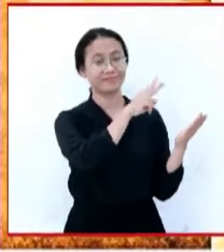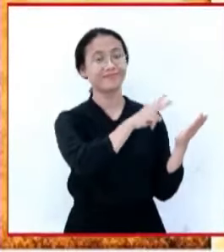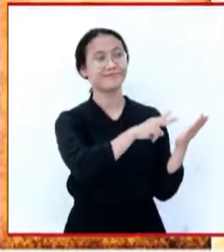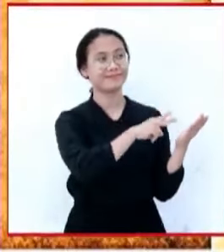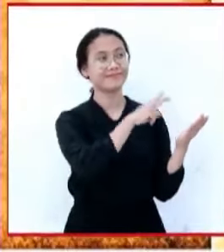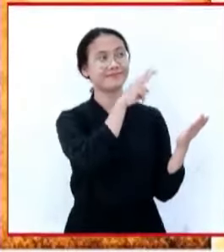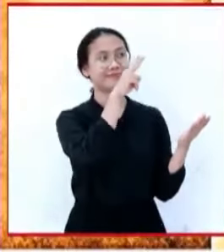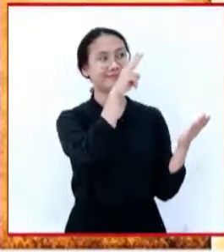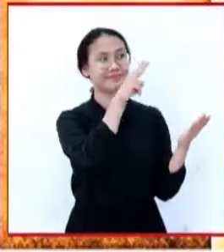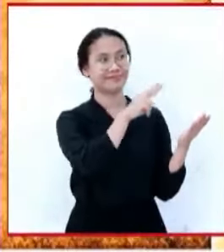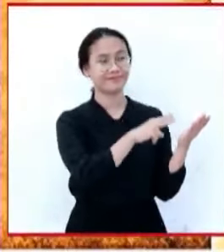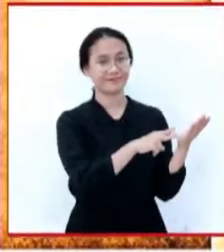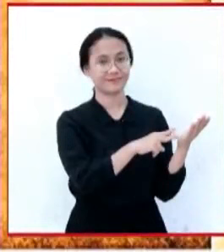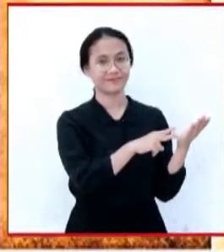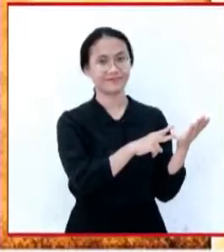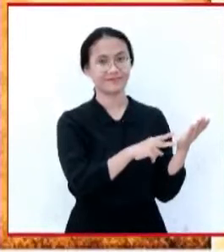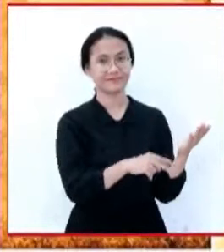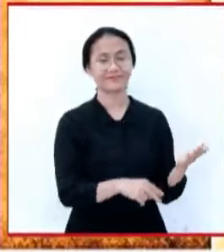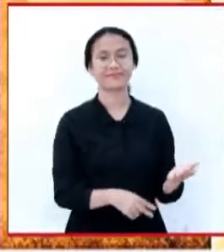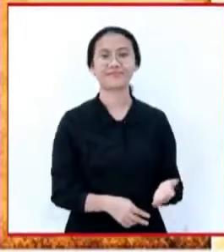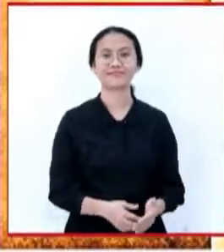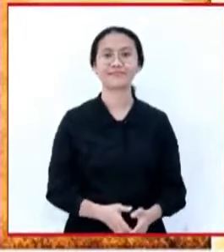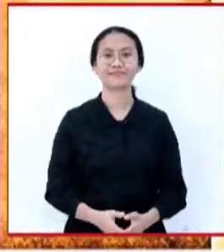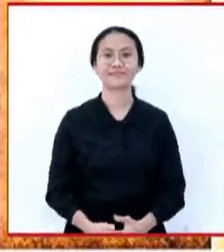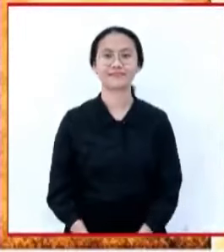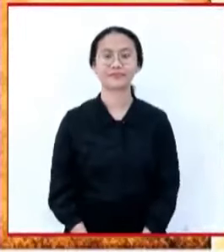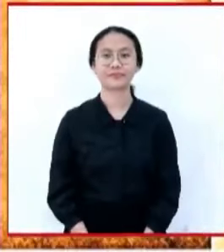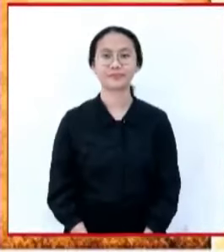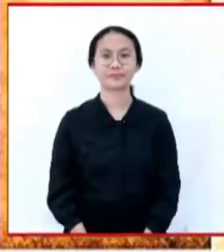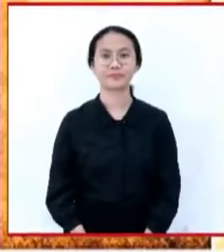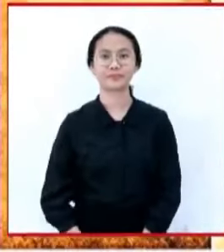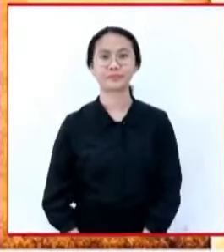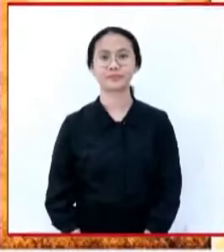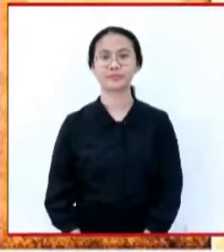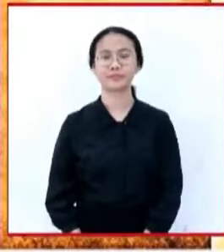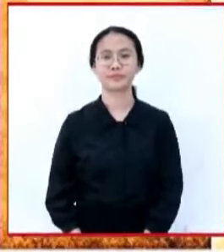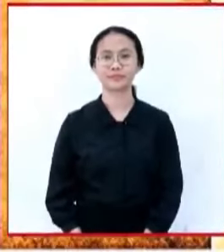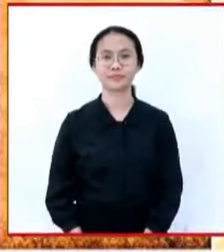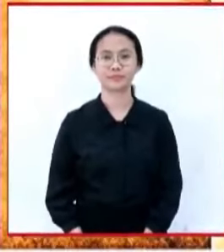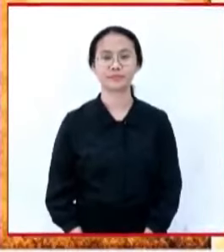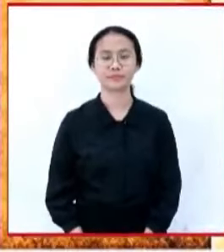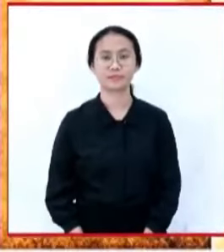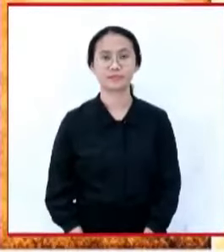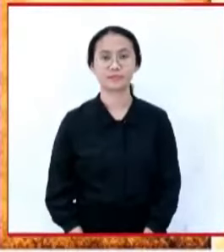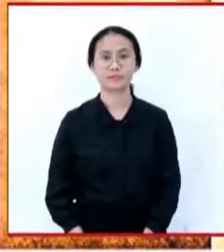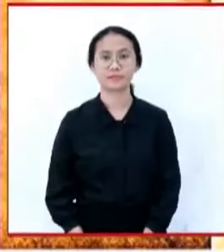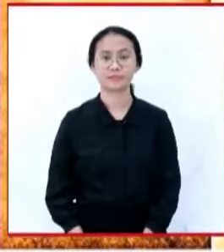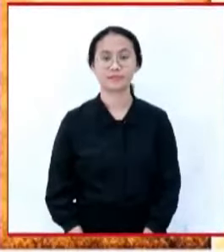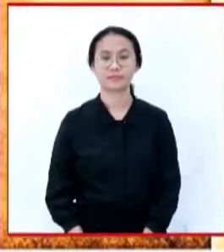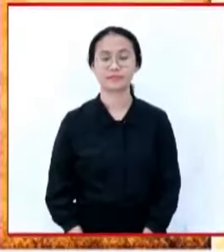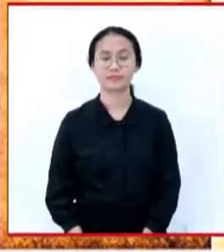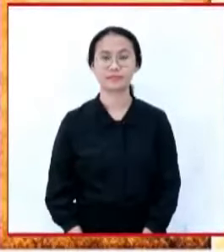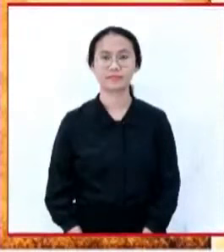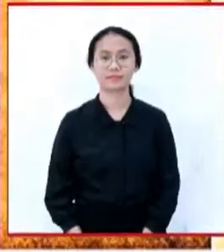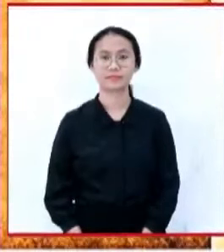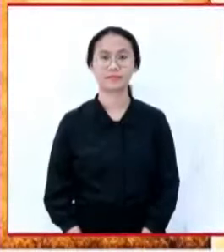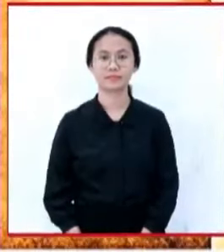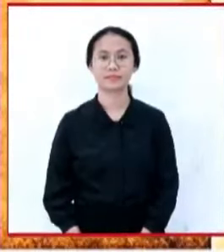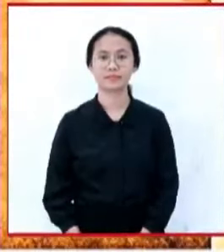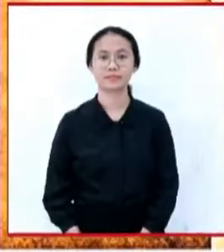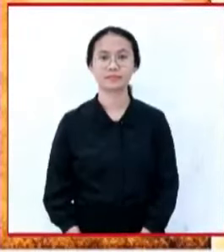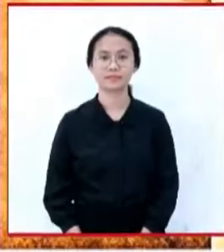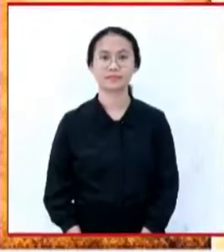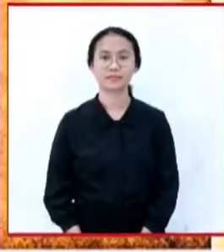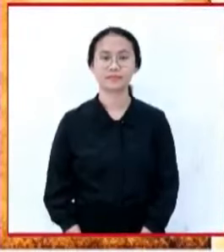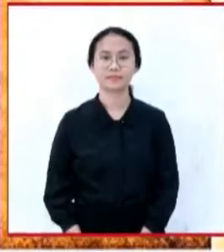Kami benar-benar sedang terbang di udara kami mendarat pada suatu tempat yang dipenuhi pohon-pohon dan rumput dan kaki